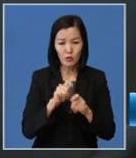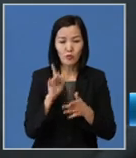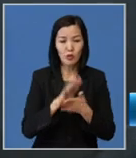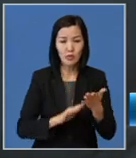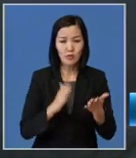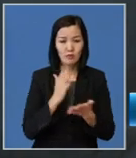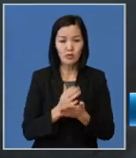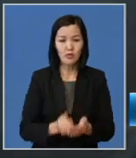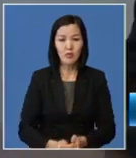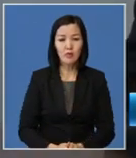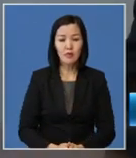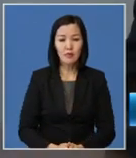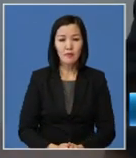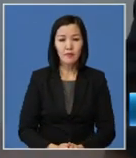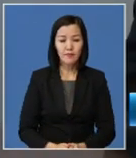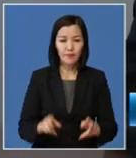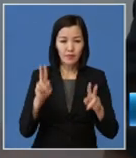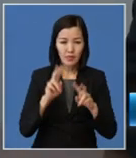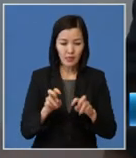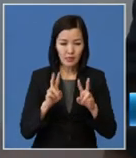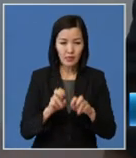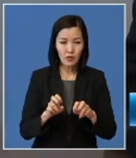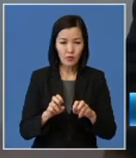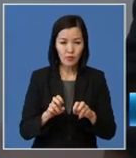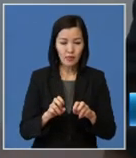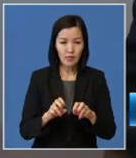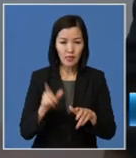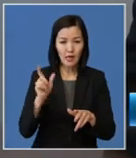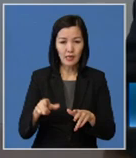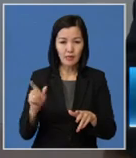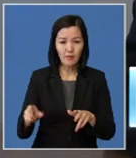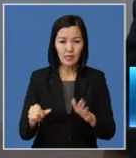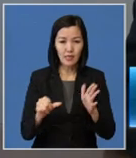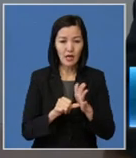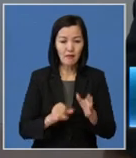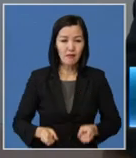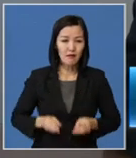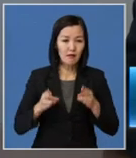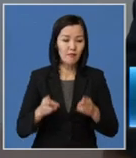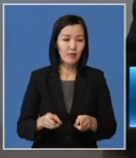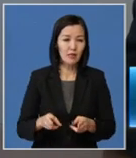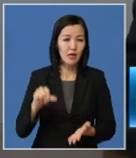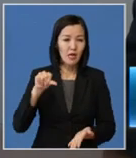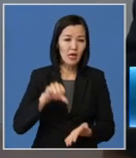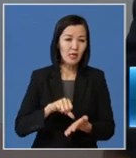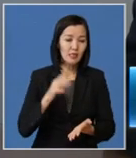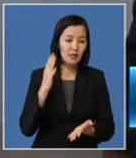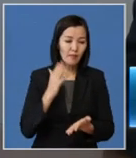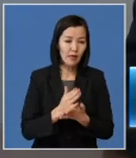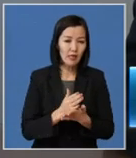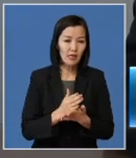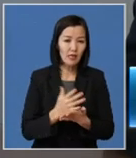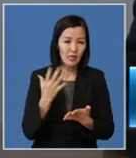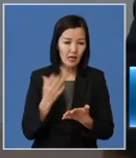жалғасып жатыр. Тексеру барысында осы азаматтардың 6 қылмысы, 6 жәбірленуші